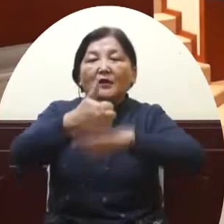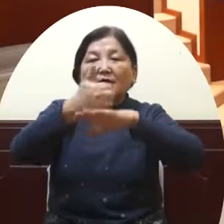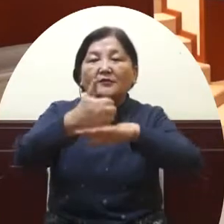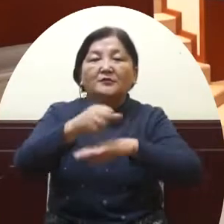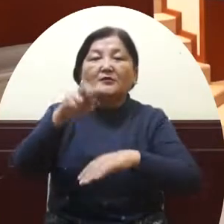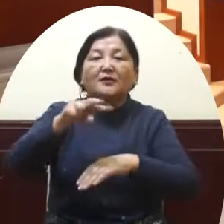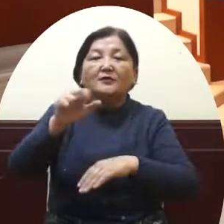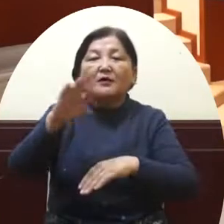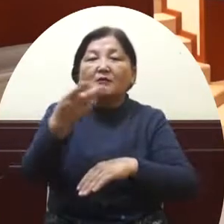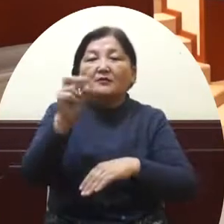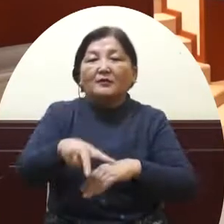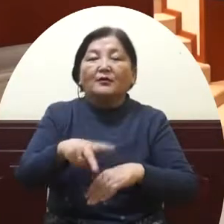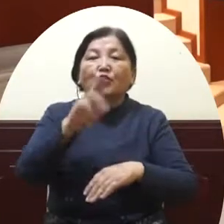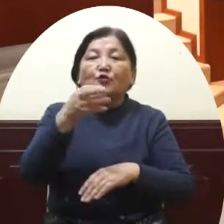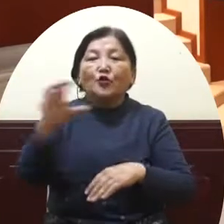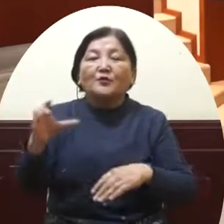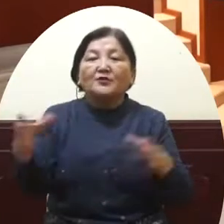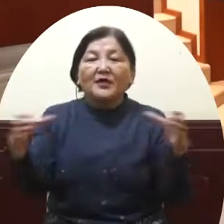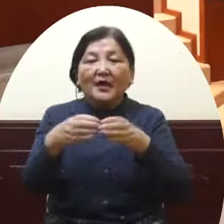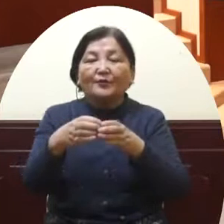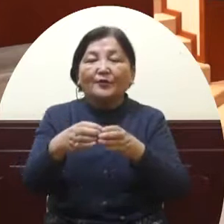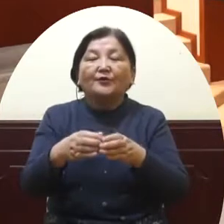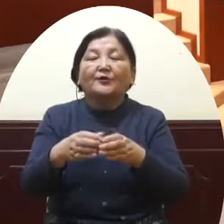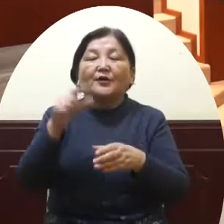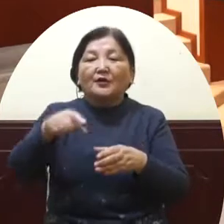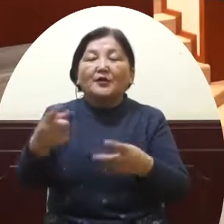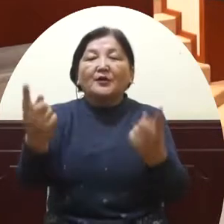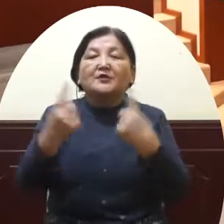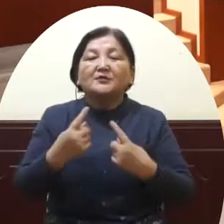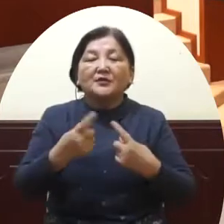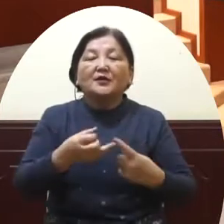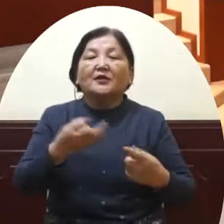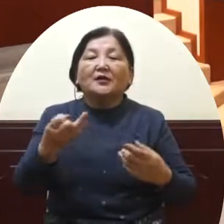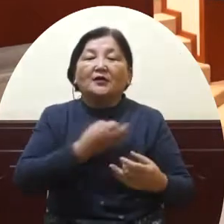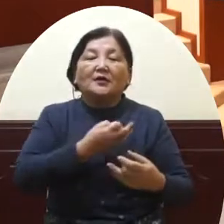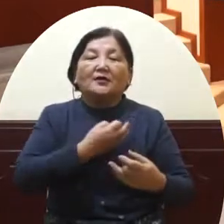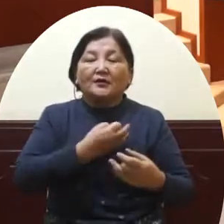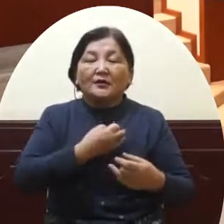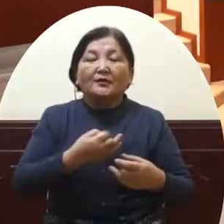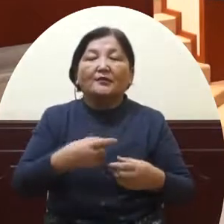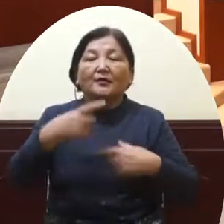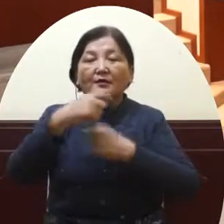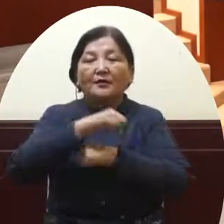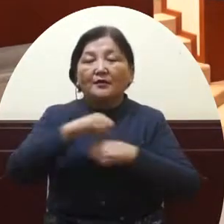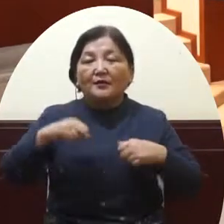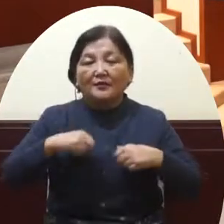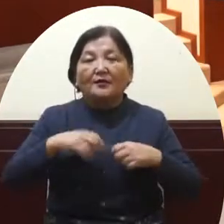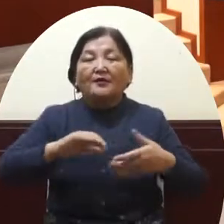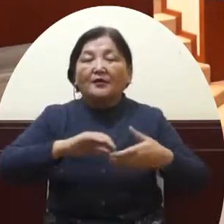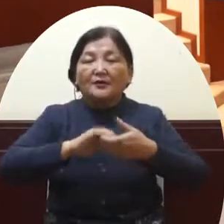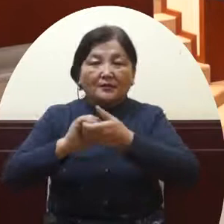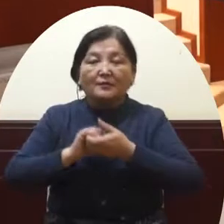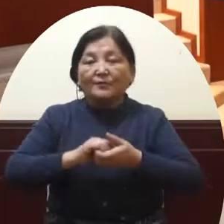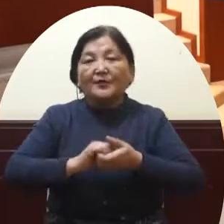болон комиссийн хамт олонд за энд ирсэн байгаа иргэний нийгмийн идэвхтэй болон сонгуулийн ерөнхийлөгчөөр бас судлаачдад